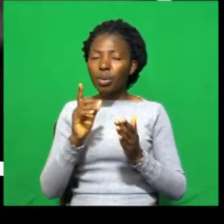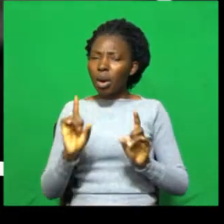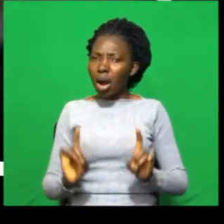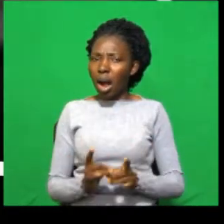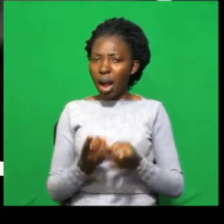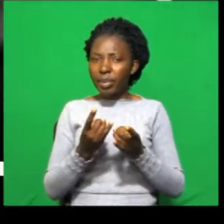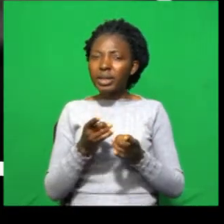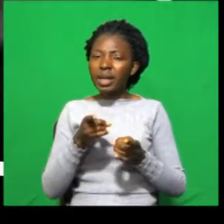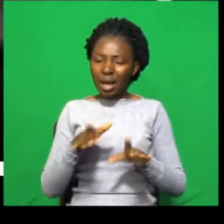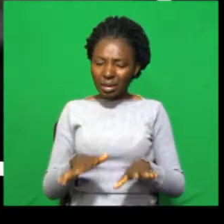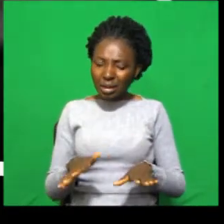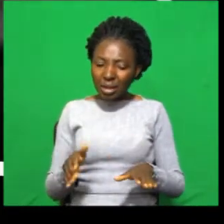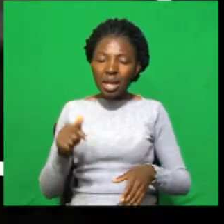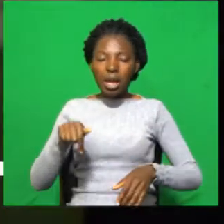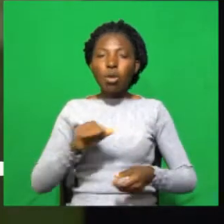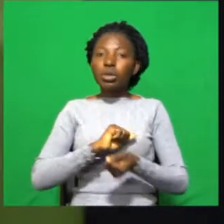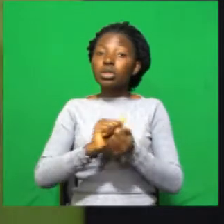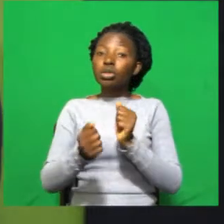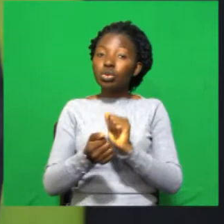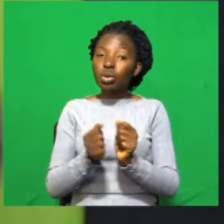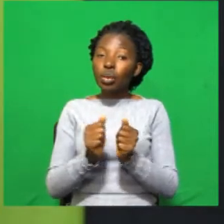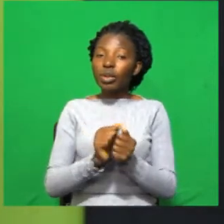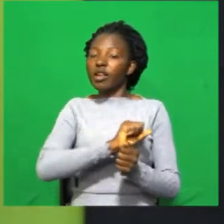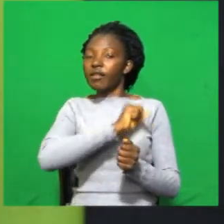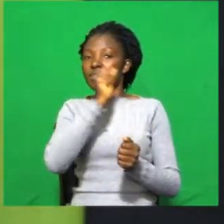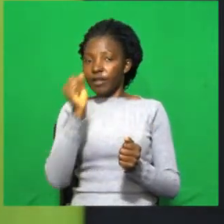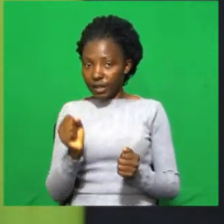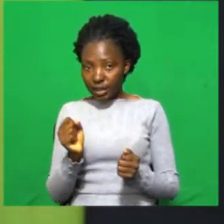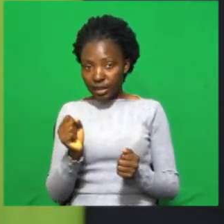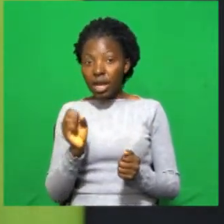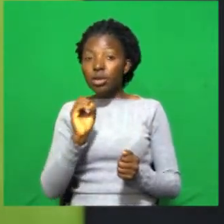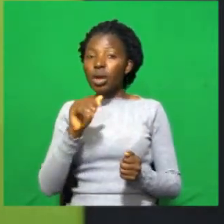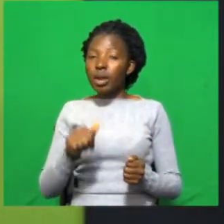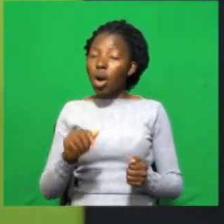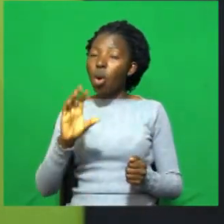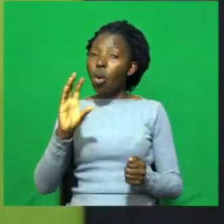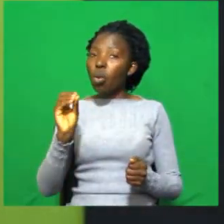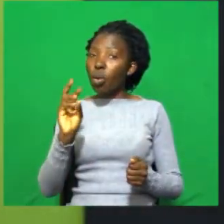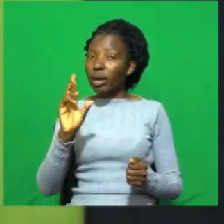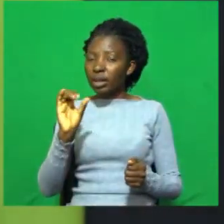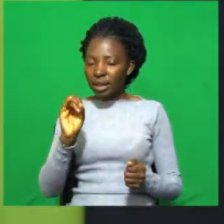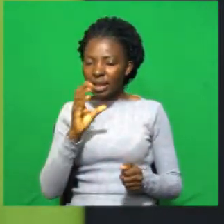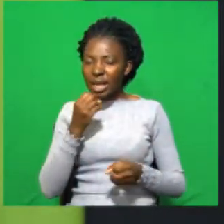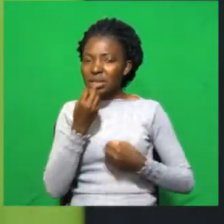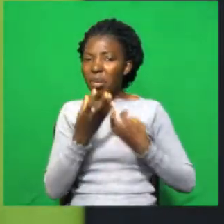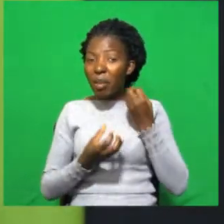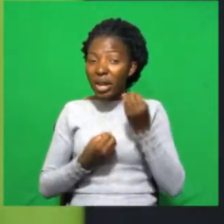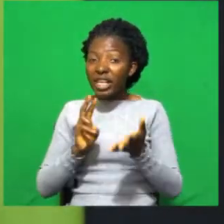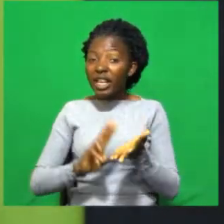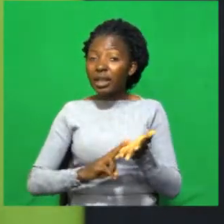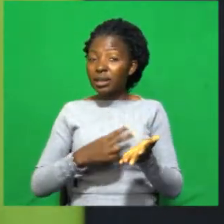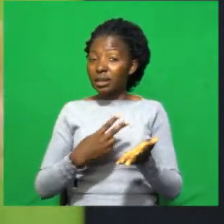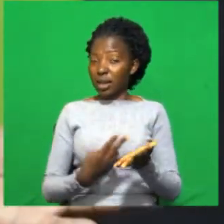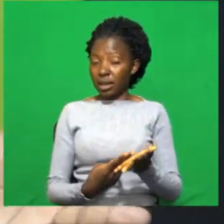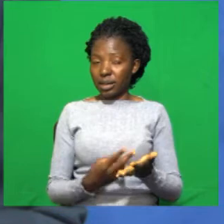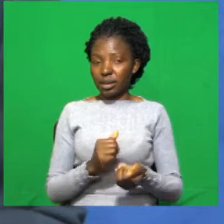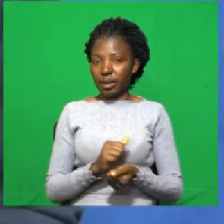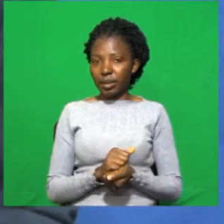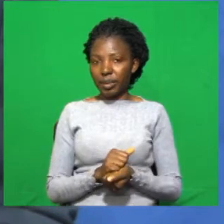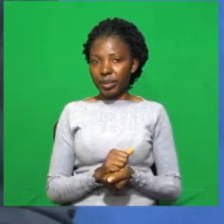rinoti, rufu rwakamedzwa nokukunda. Saka Vakorinde iri kungotsanangura resurrection.